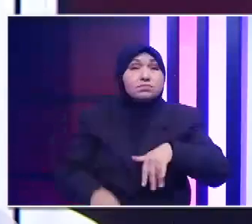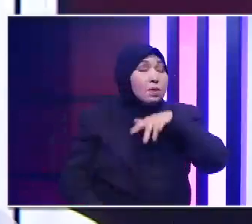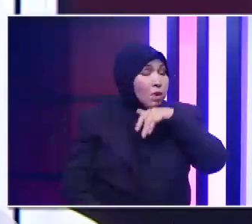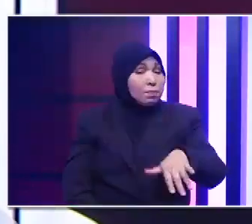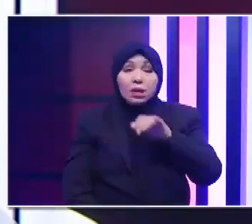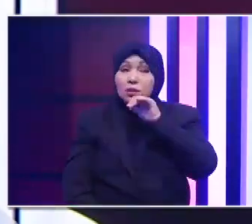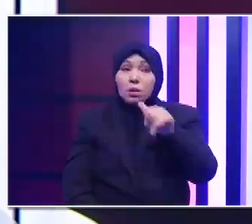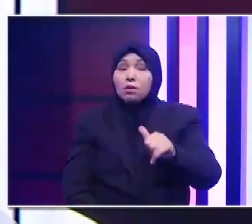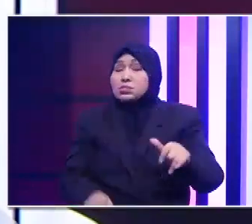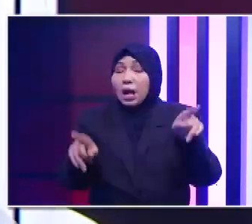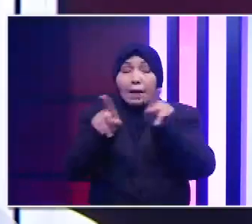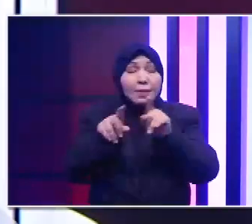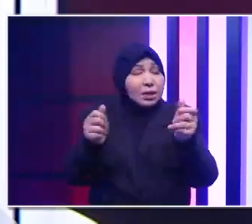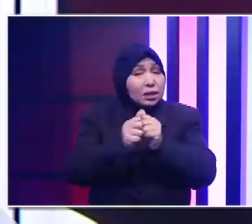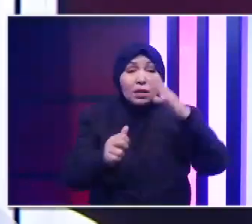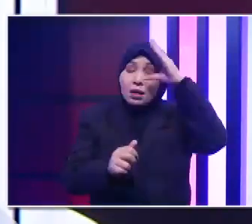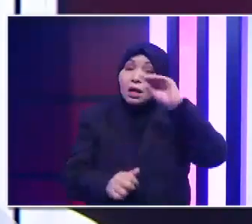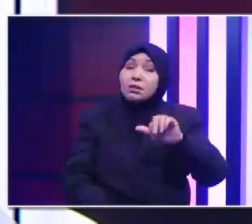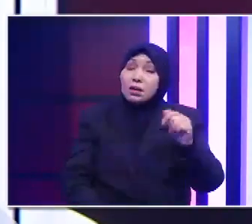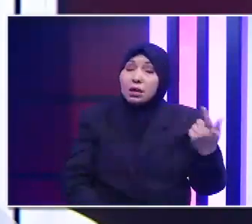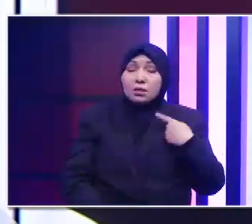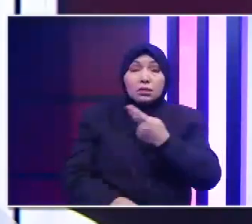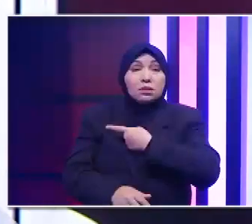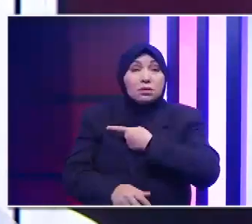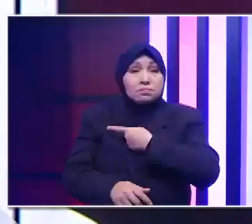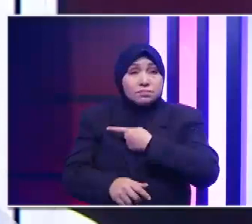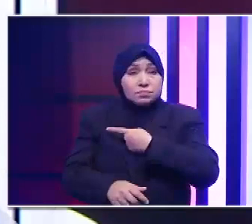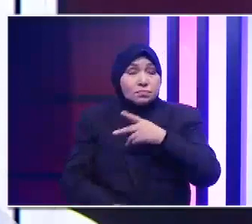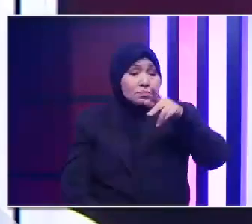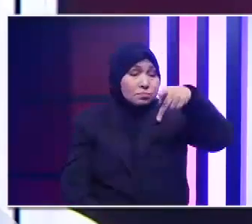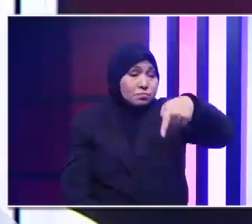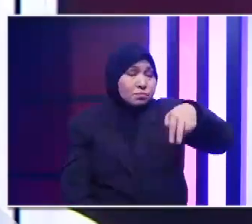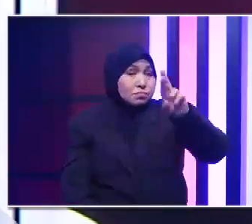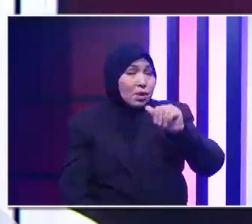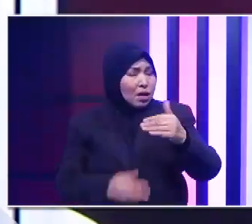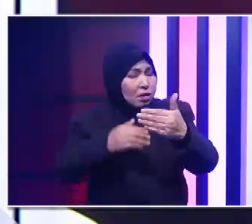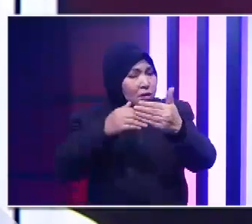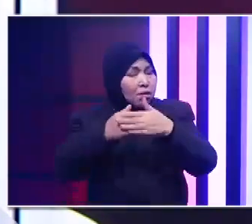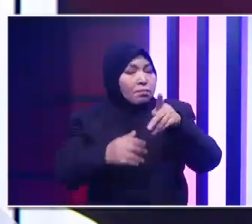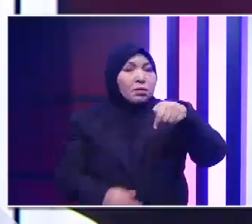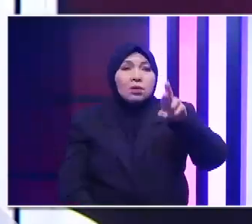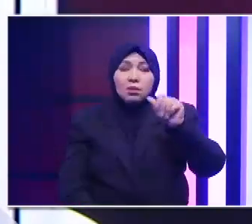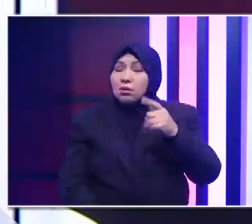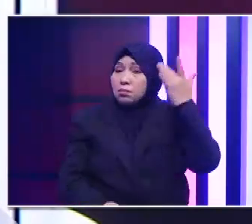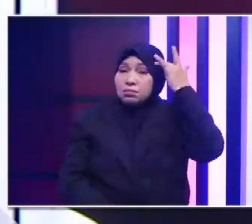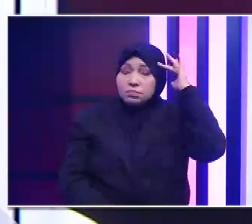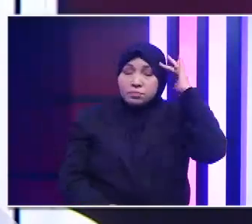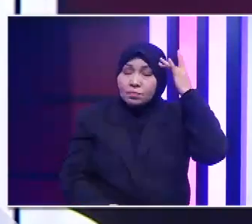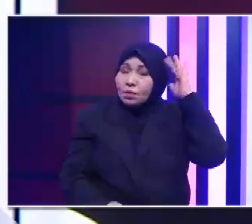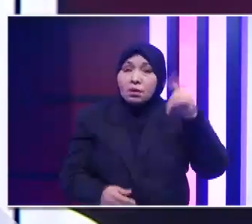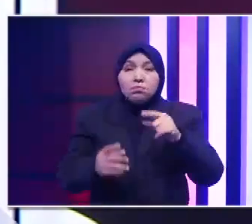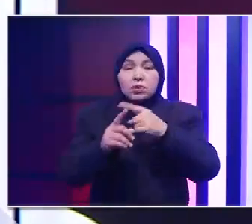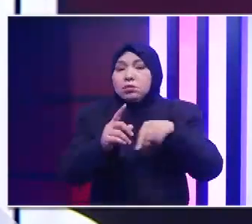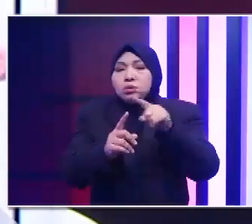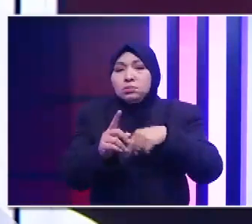Sallam bukanlah seperti lelaki yang lain nah kita ini diambang PR Yusep kita ini dia mampir Duta atau bila Ken